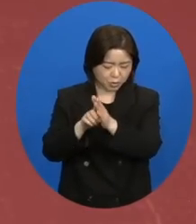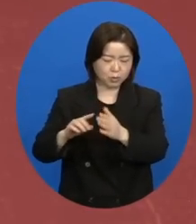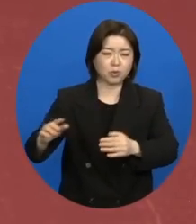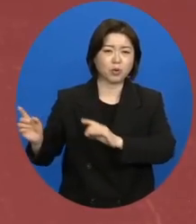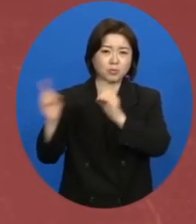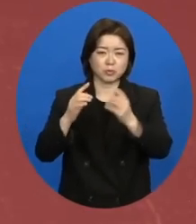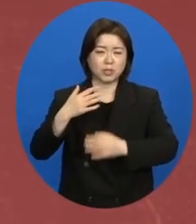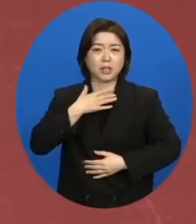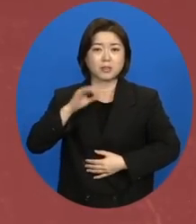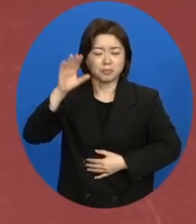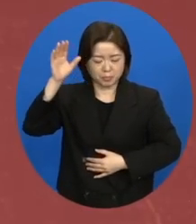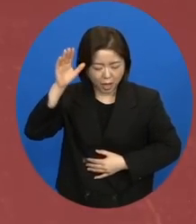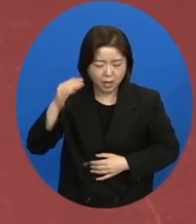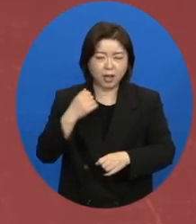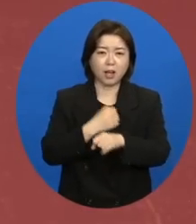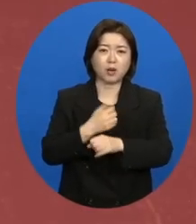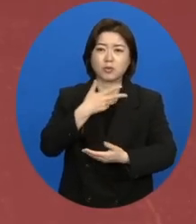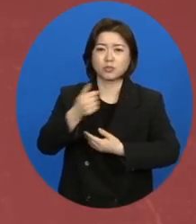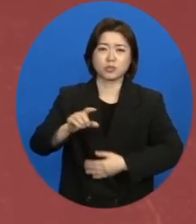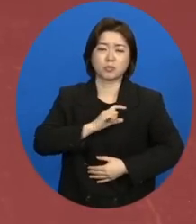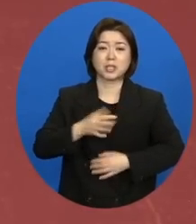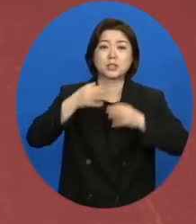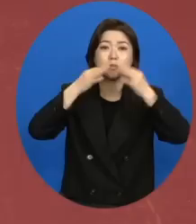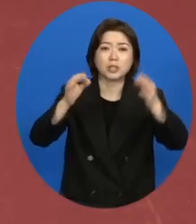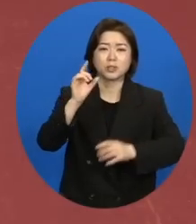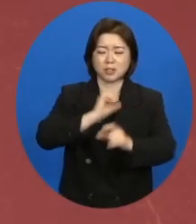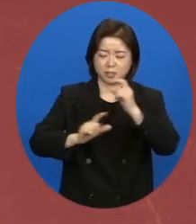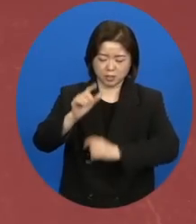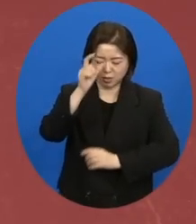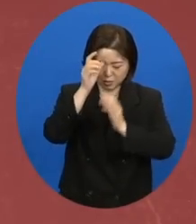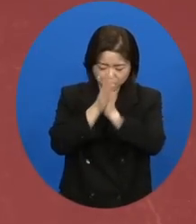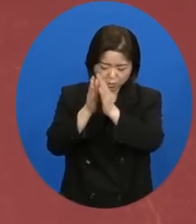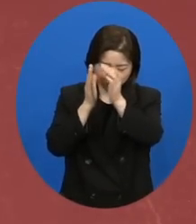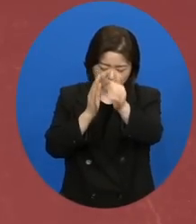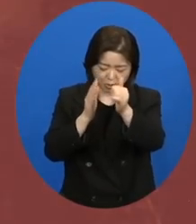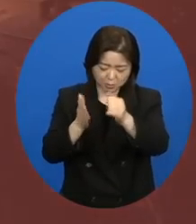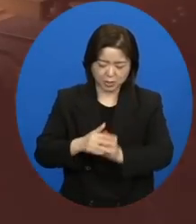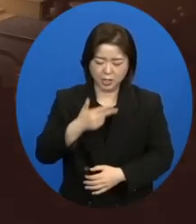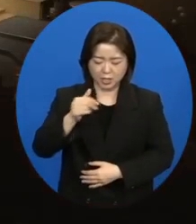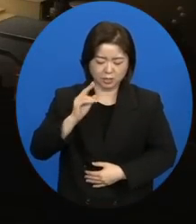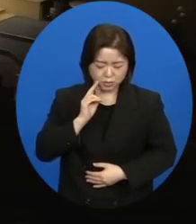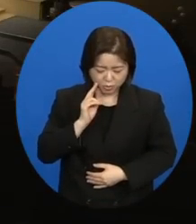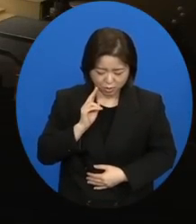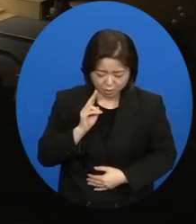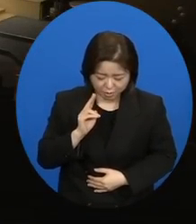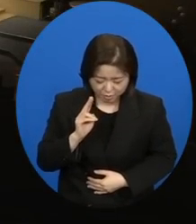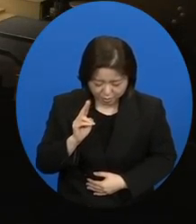부흥을 갈망하면서 우리 주의 마음을 제가 다시 한번 기도하겠습니다. 주여